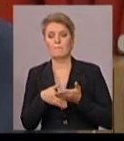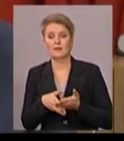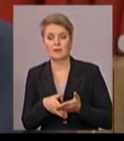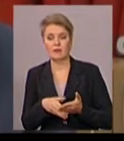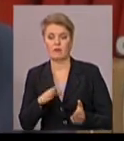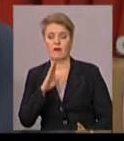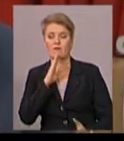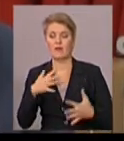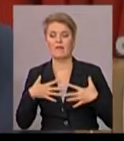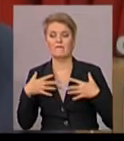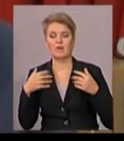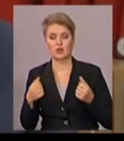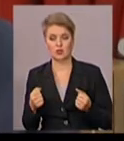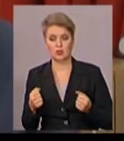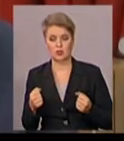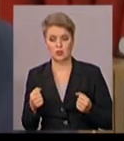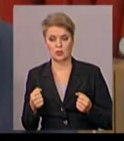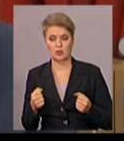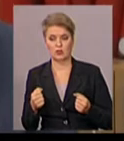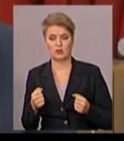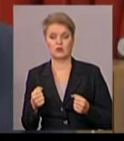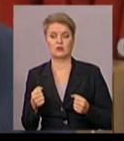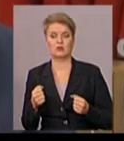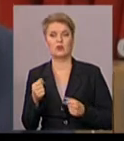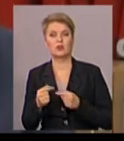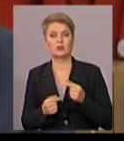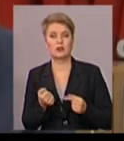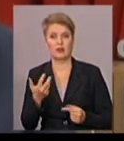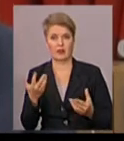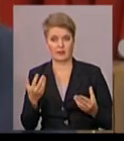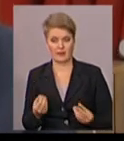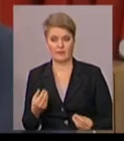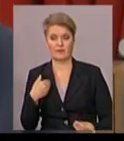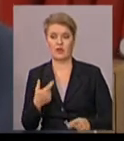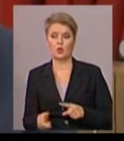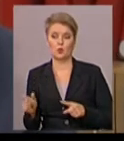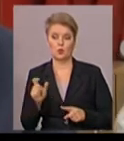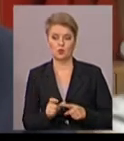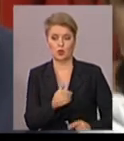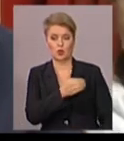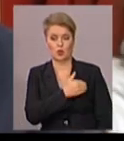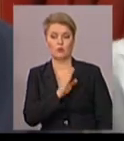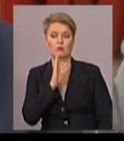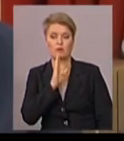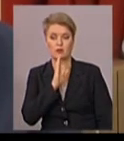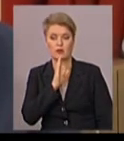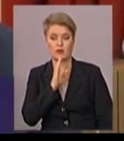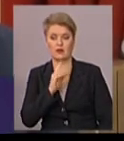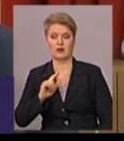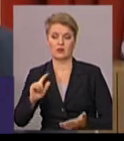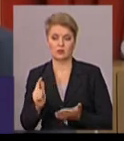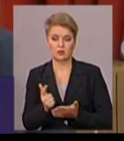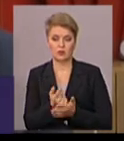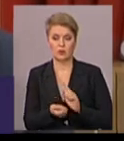її, щоб вона виздоровіла. Через декілька днів я дуже хочу, щоб вона стала